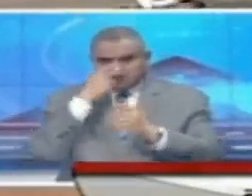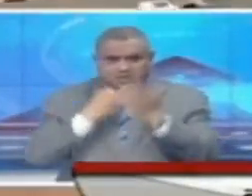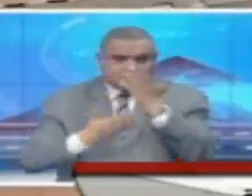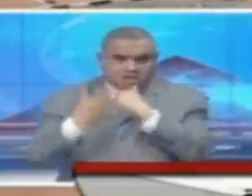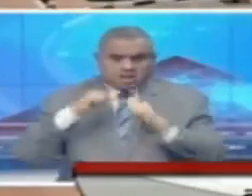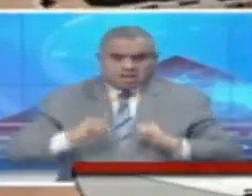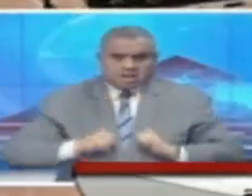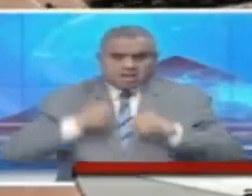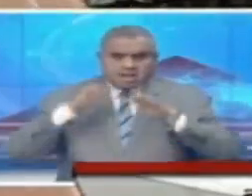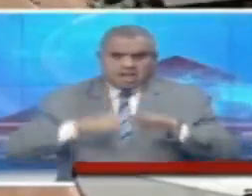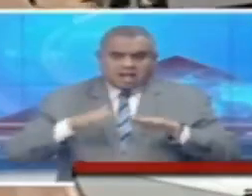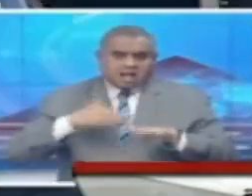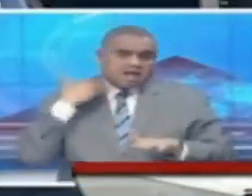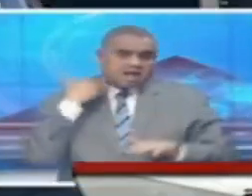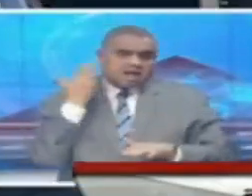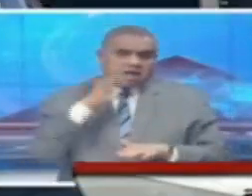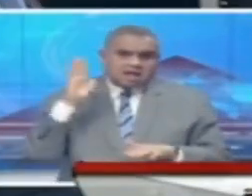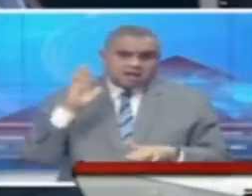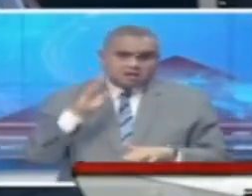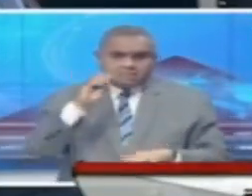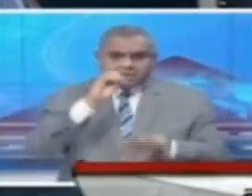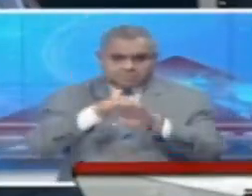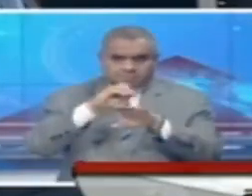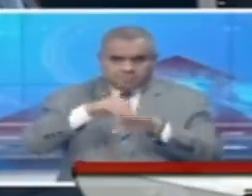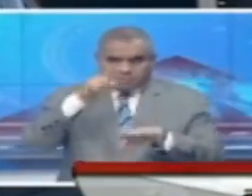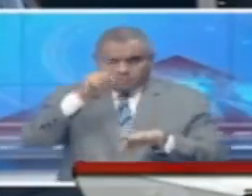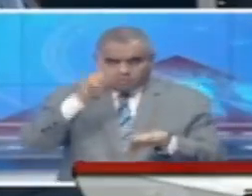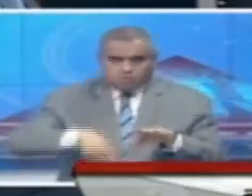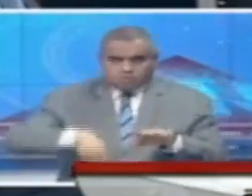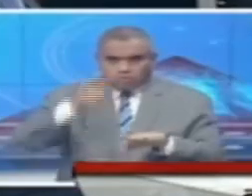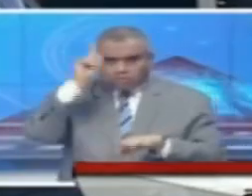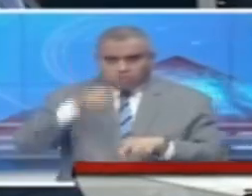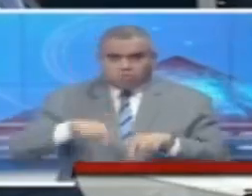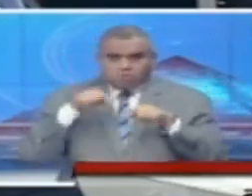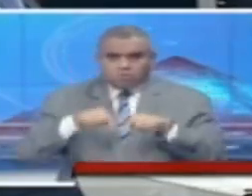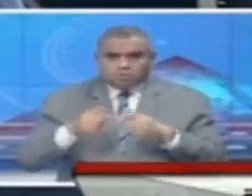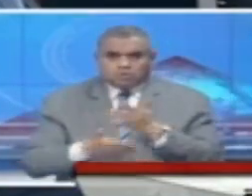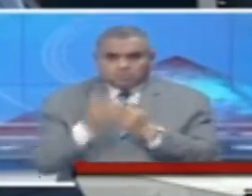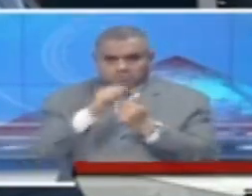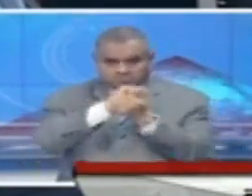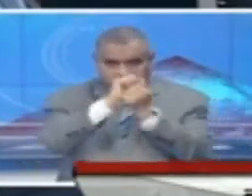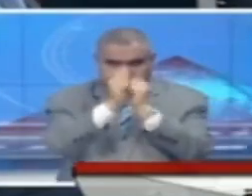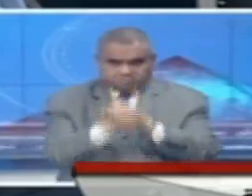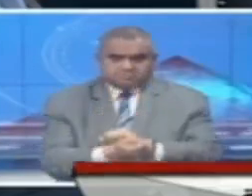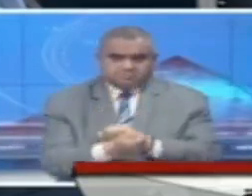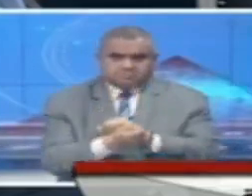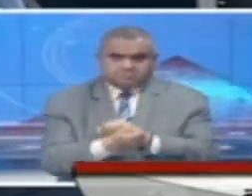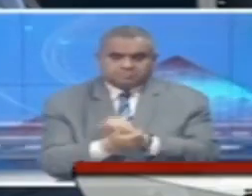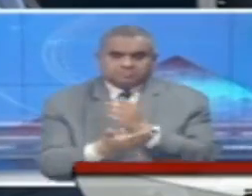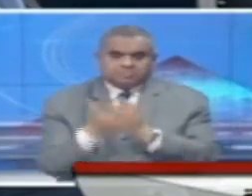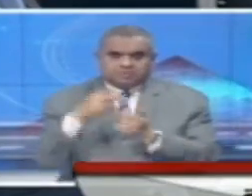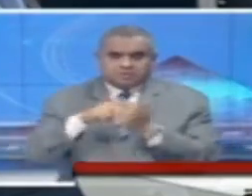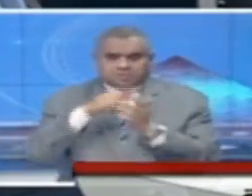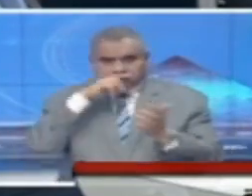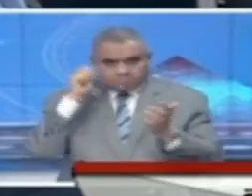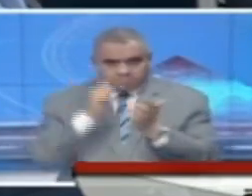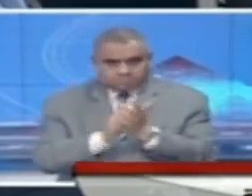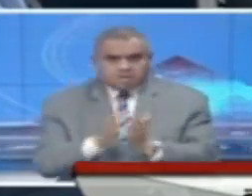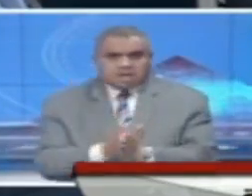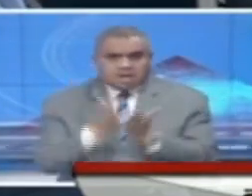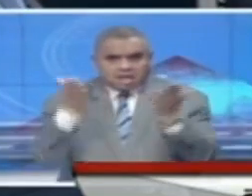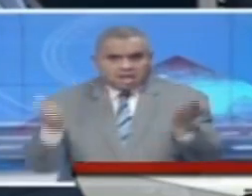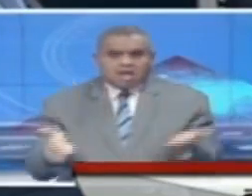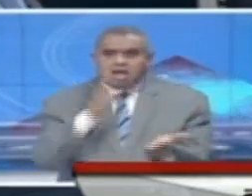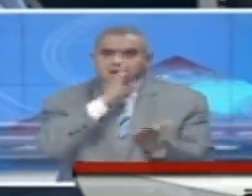حياة كريمة. اليوم ده هو تغيير آخر، تغيير آخر حقيقي في